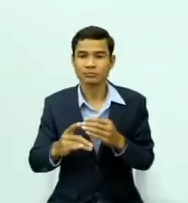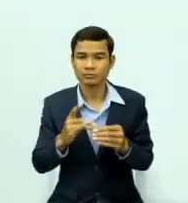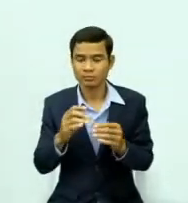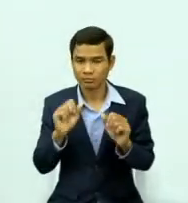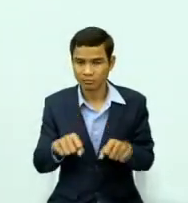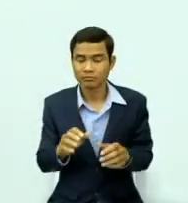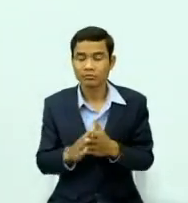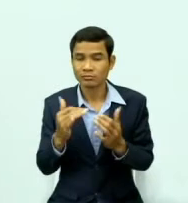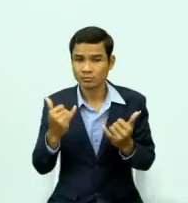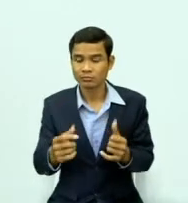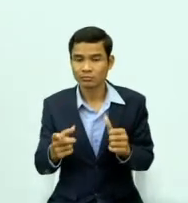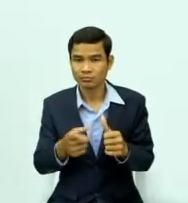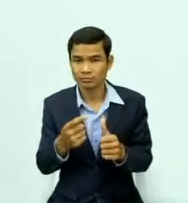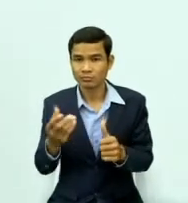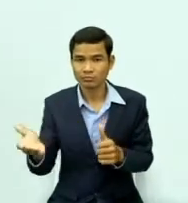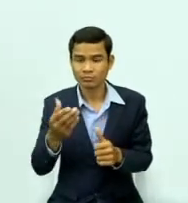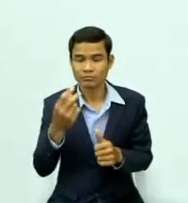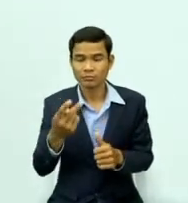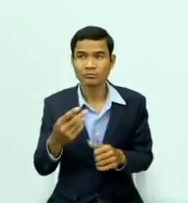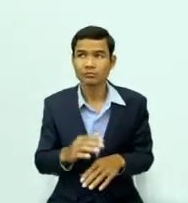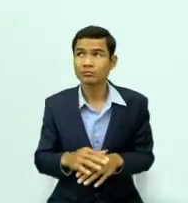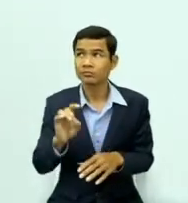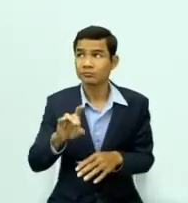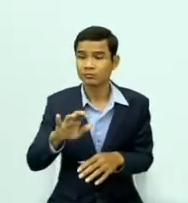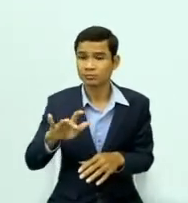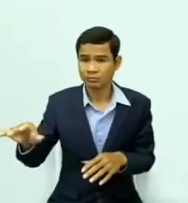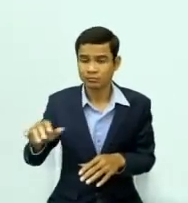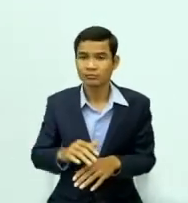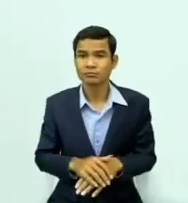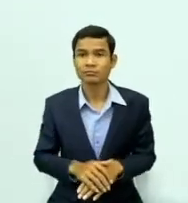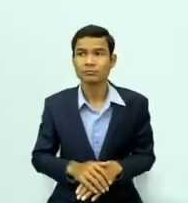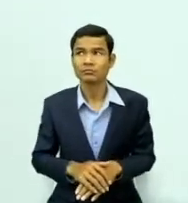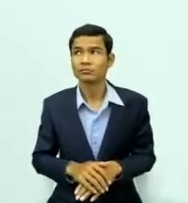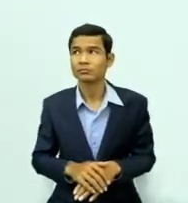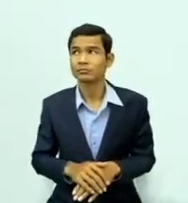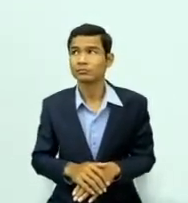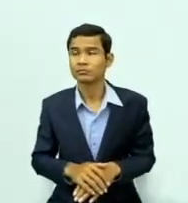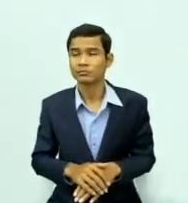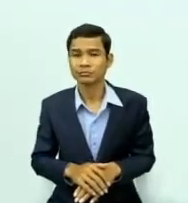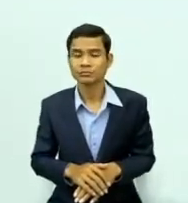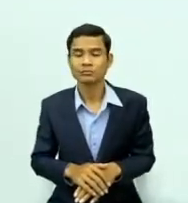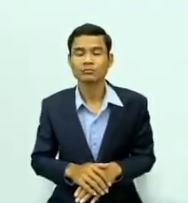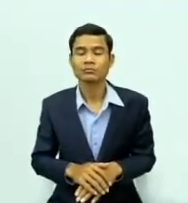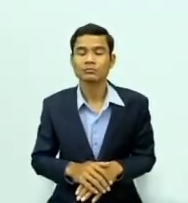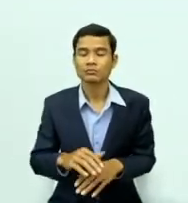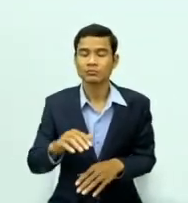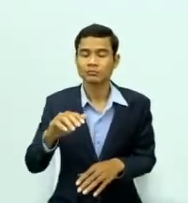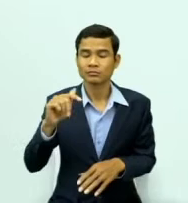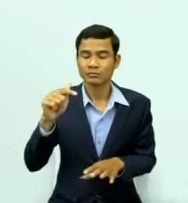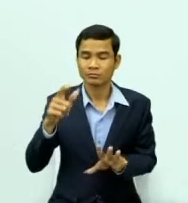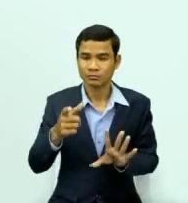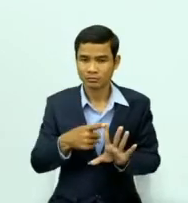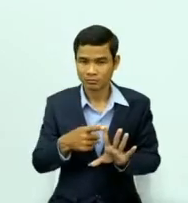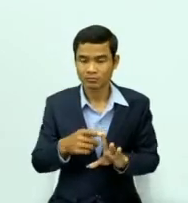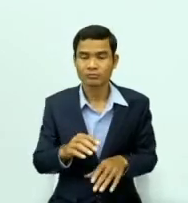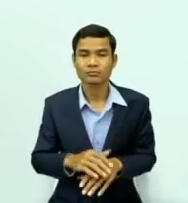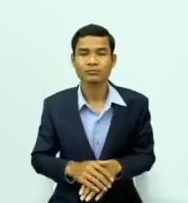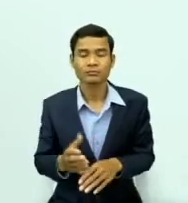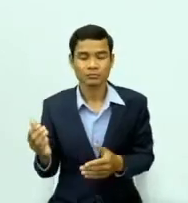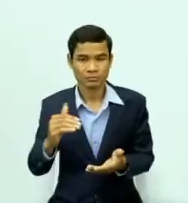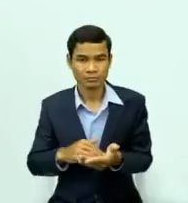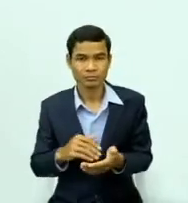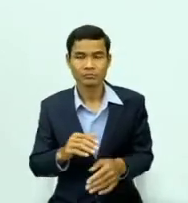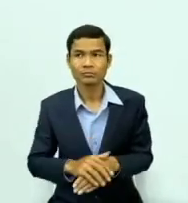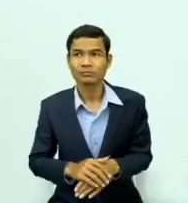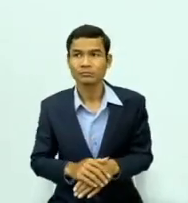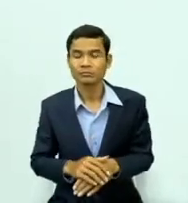Chà ai lên nế cứ nè cổ miên chiêng. Chà ngày. Chà nè cô lực đài làng